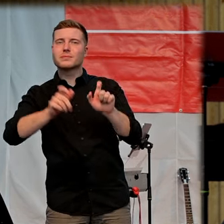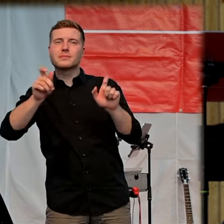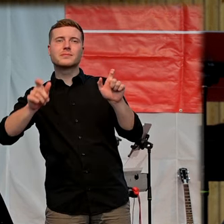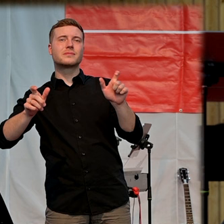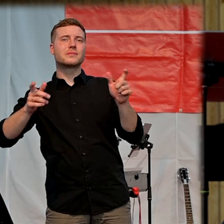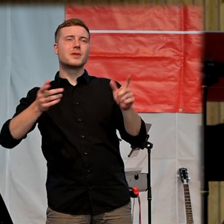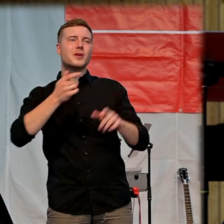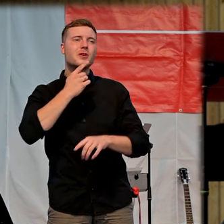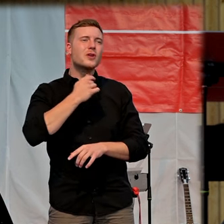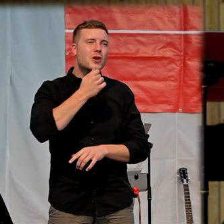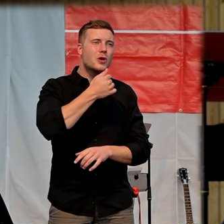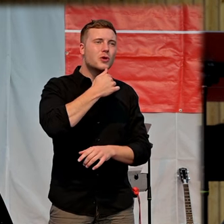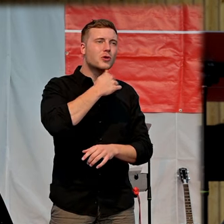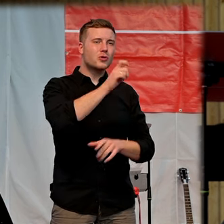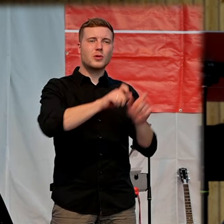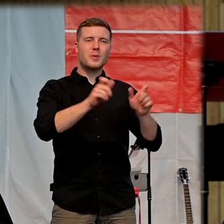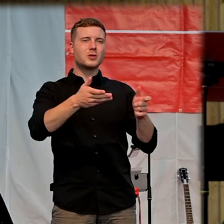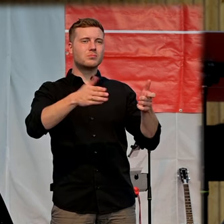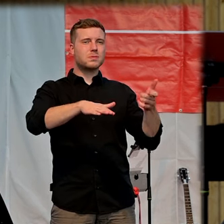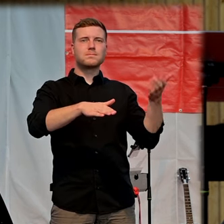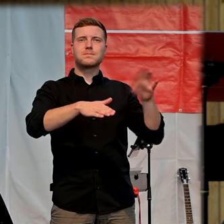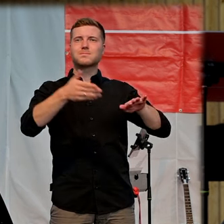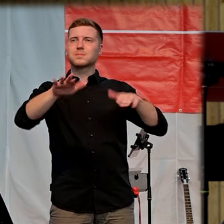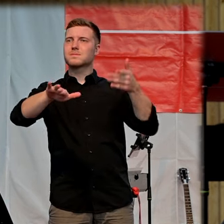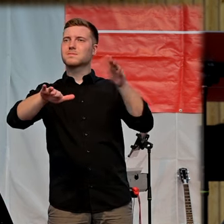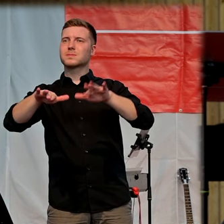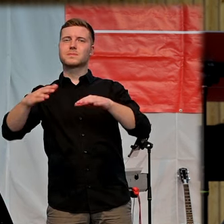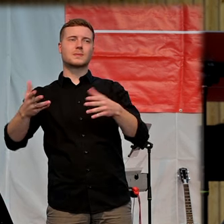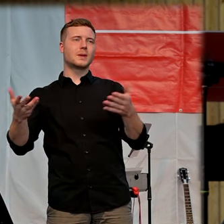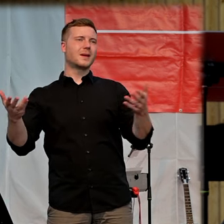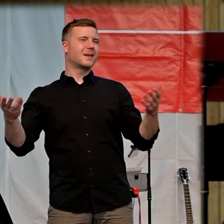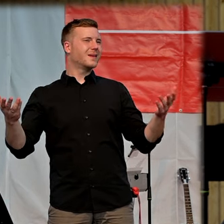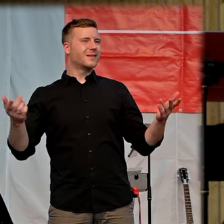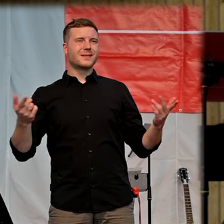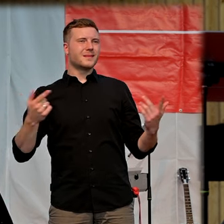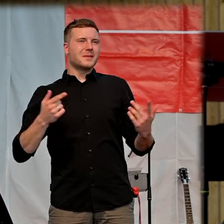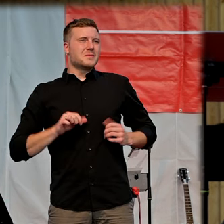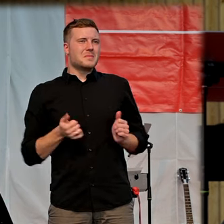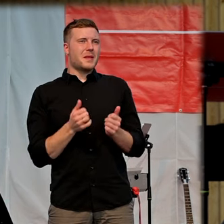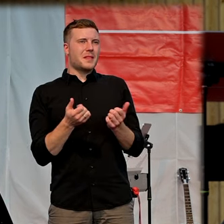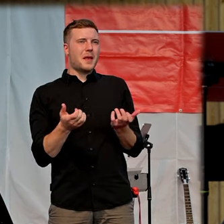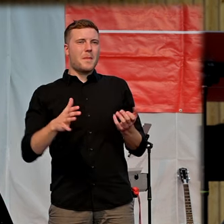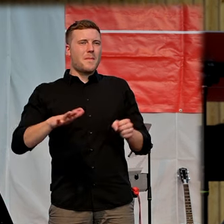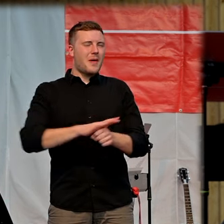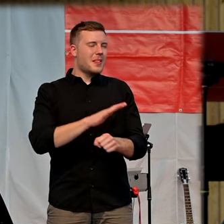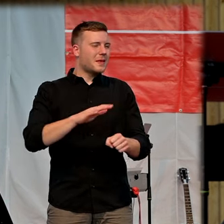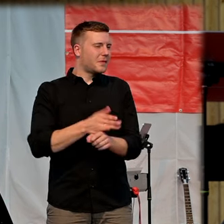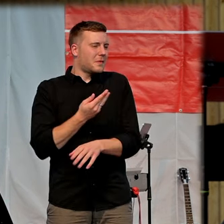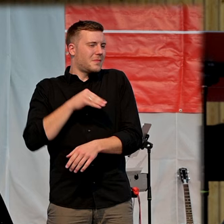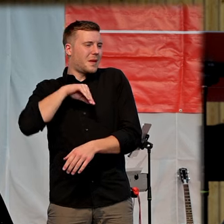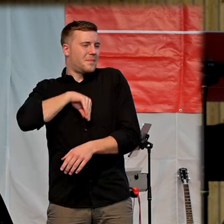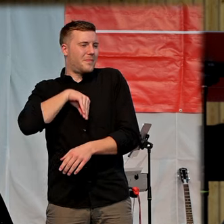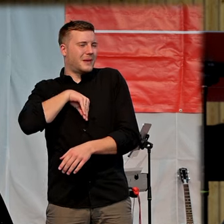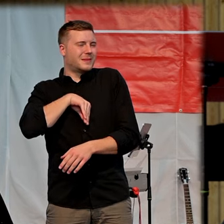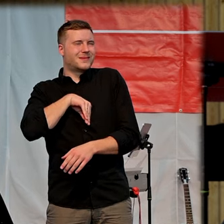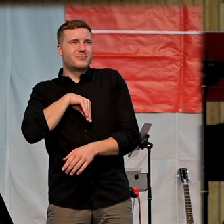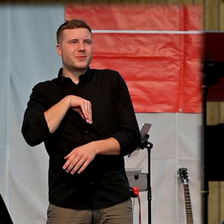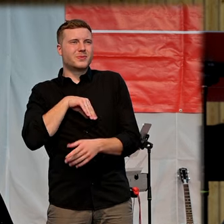sterben? Wie ist es, wenn ich alles verliere? Wie ist es, wenn meine Psyche Risse